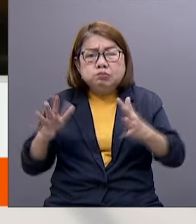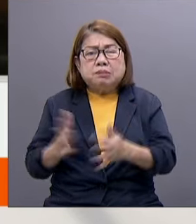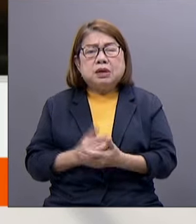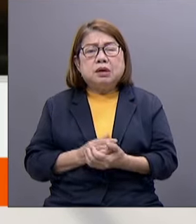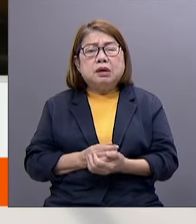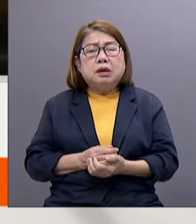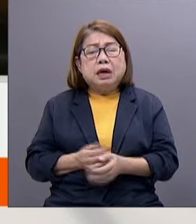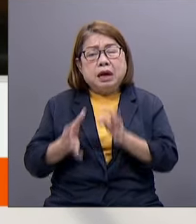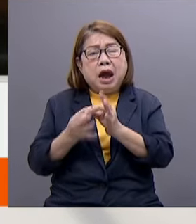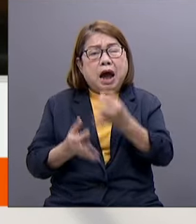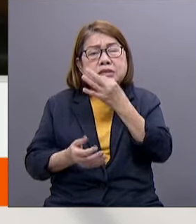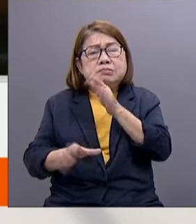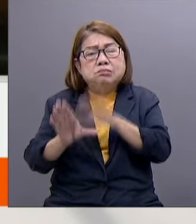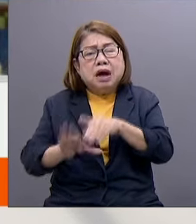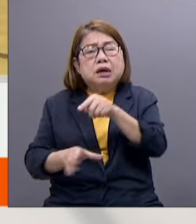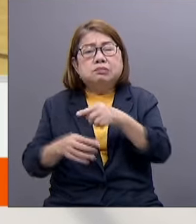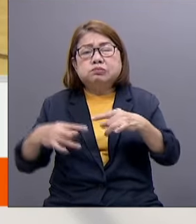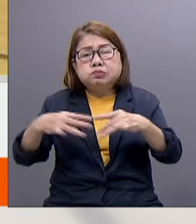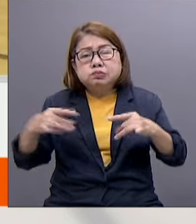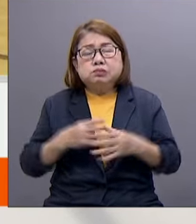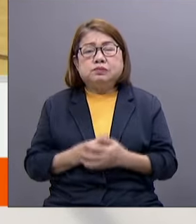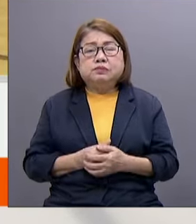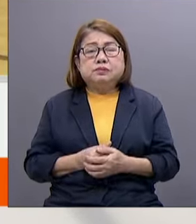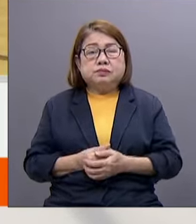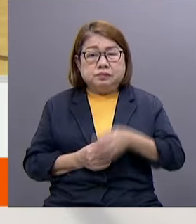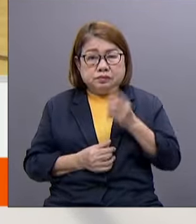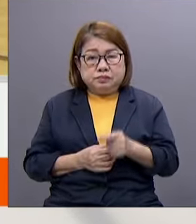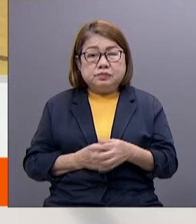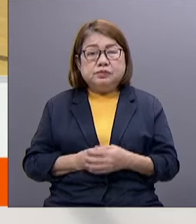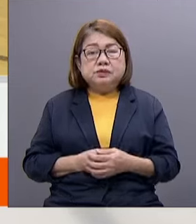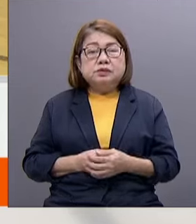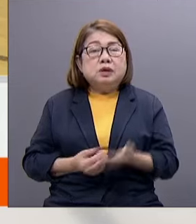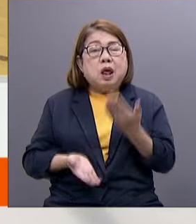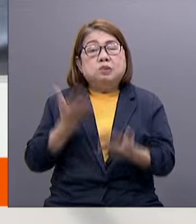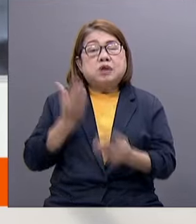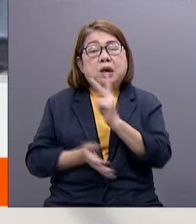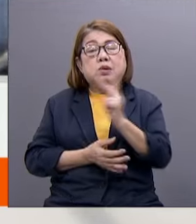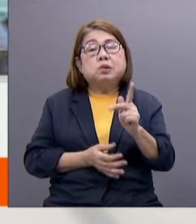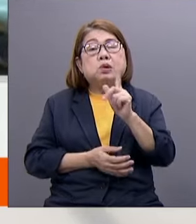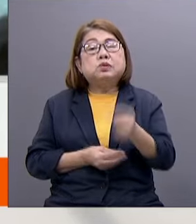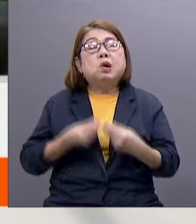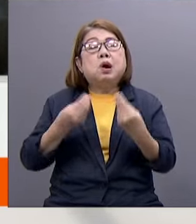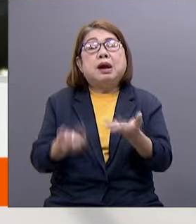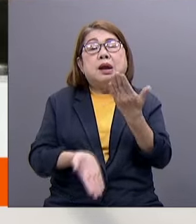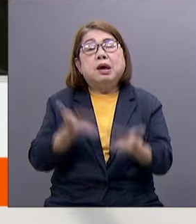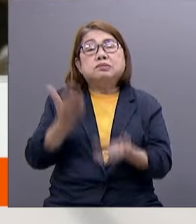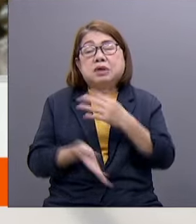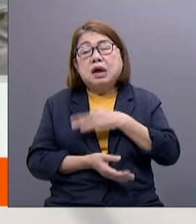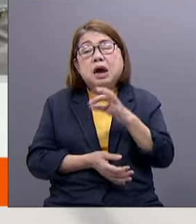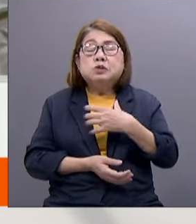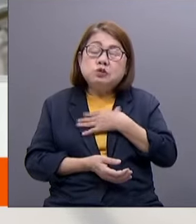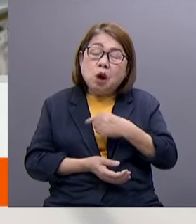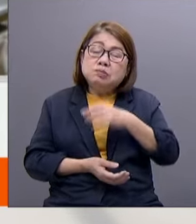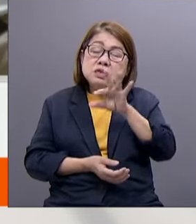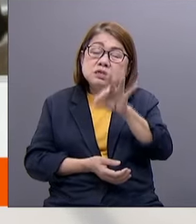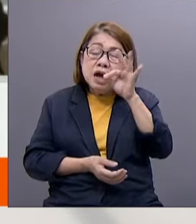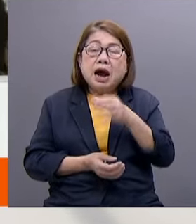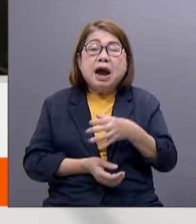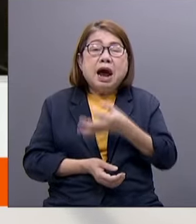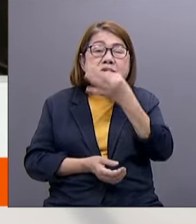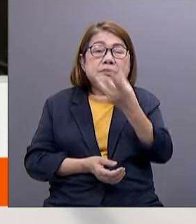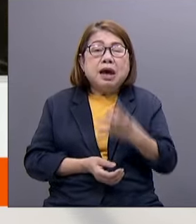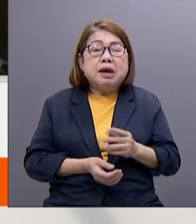าชีพได้เลยดูเพราะว่ากกต.เปิดโอกาสให้ใครสามารถเลือกกลุ่มอาชีพไหนก็ได้แค่มีคนรับรองเพียง